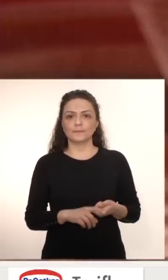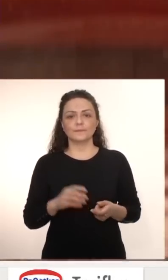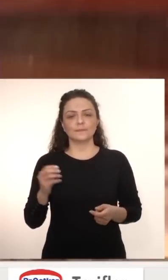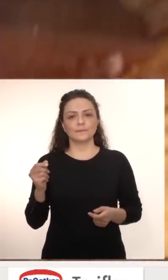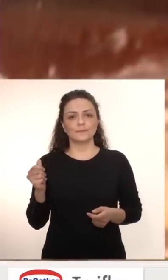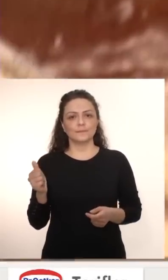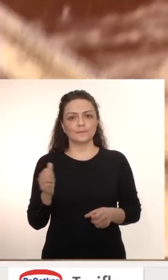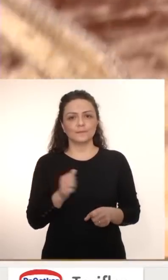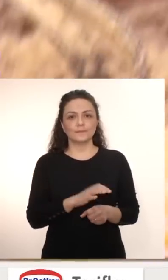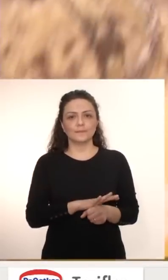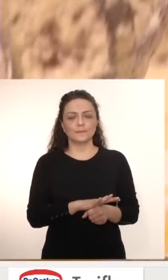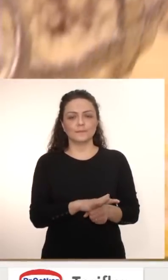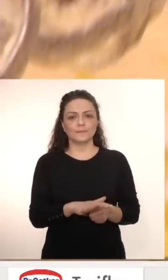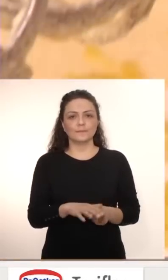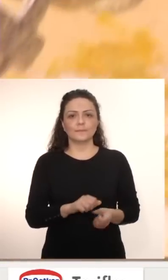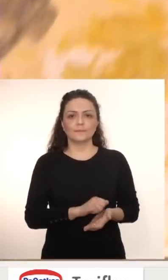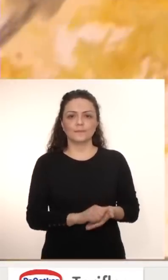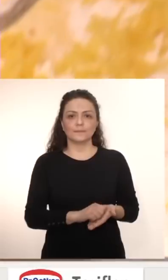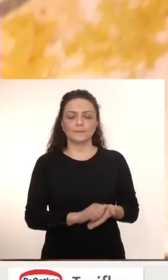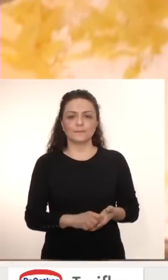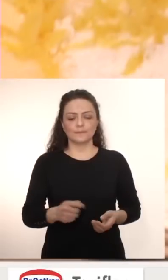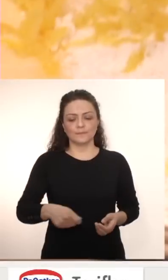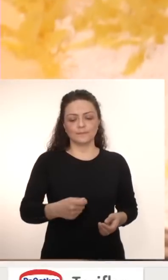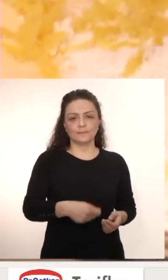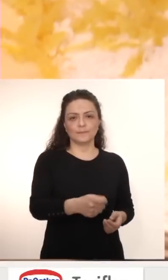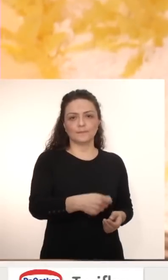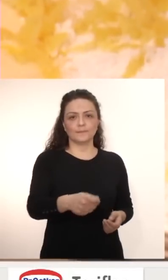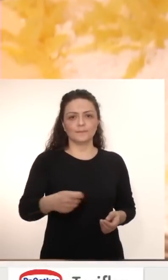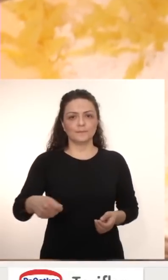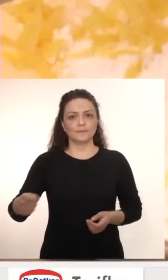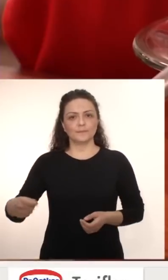ve limon kabuğu rendesini de ekleyip tekrar çırpın.